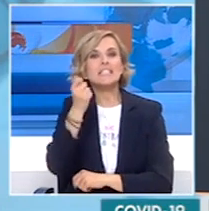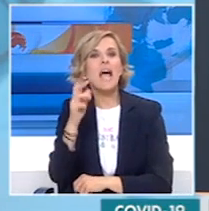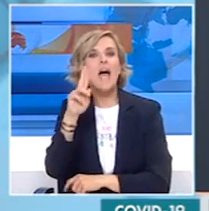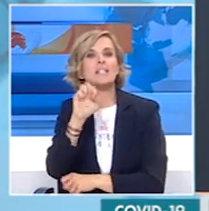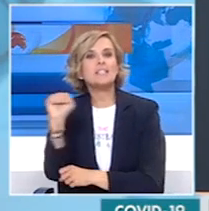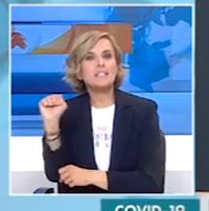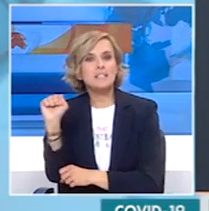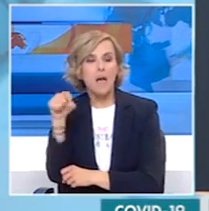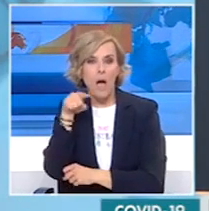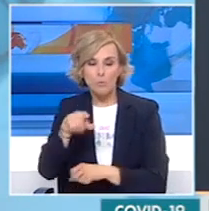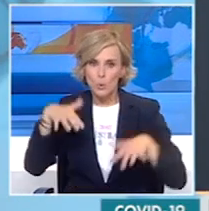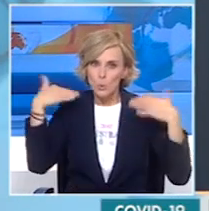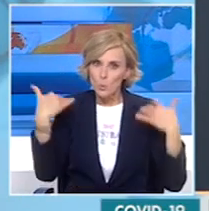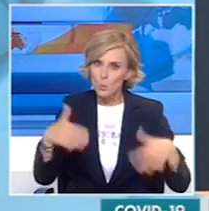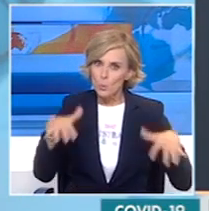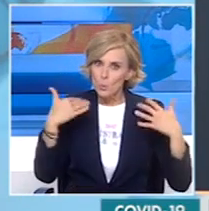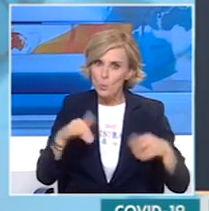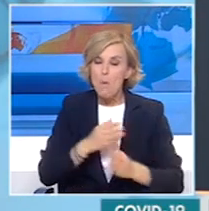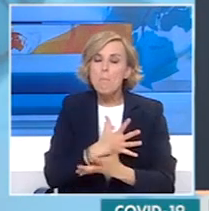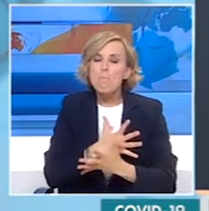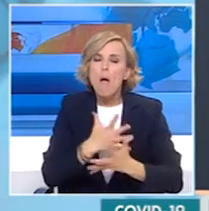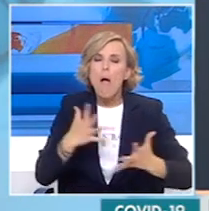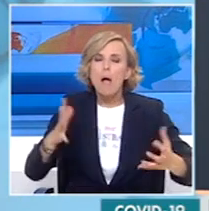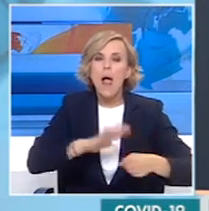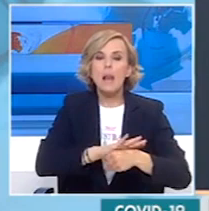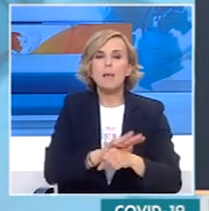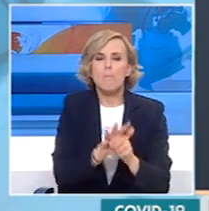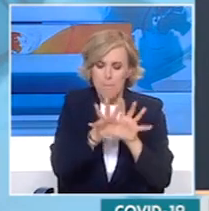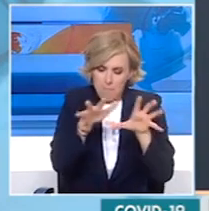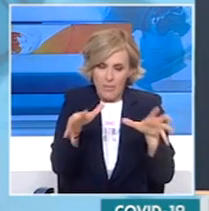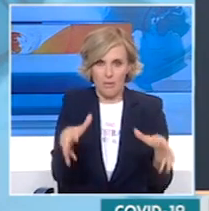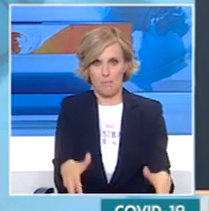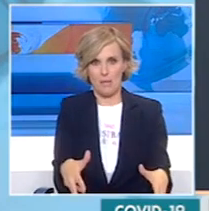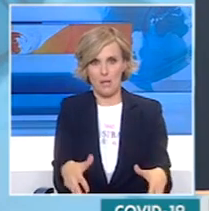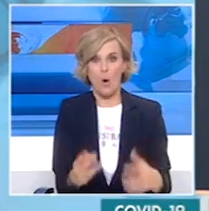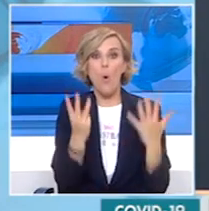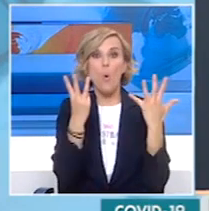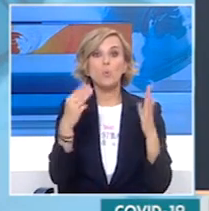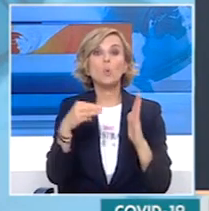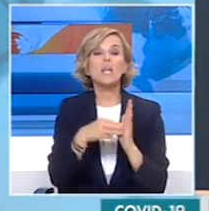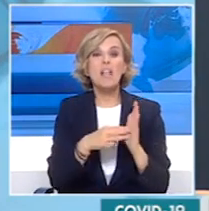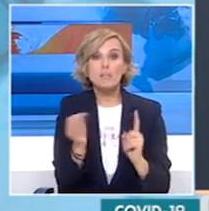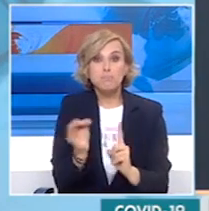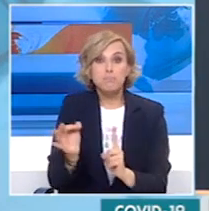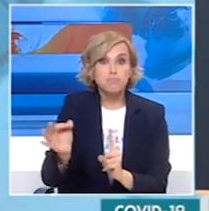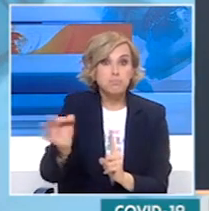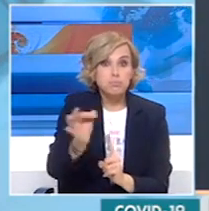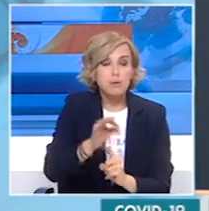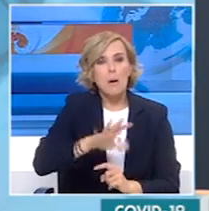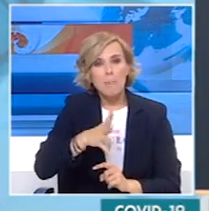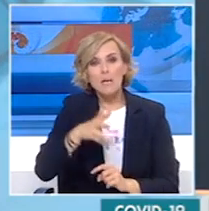έκανε μια μεγάλη επιδημία, όχι πανδημία, με 8.000 περίπου κρούσματα και